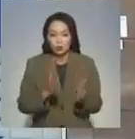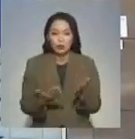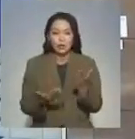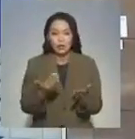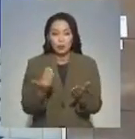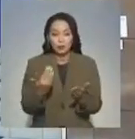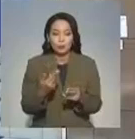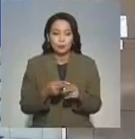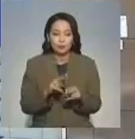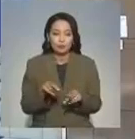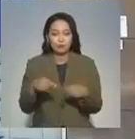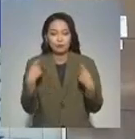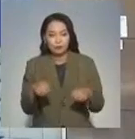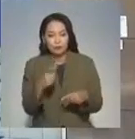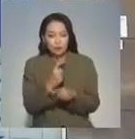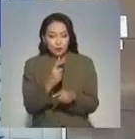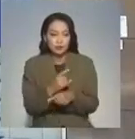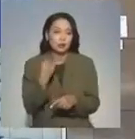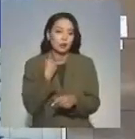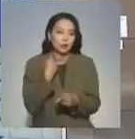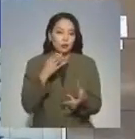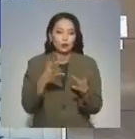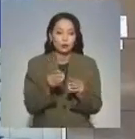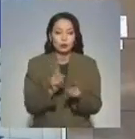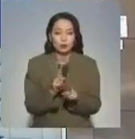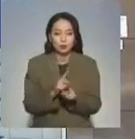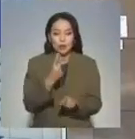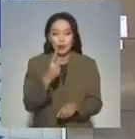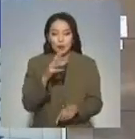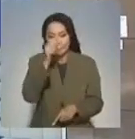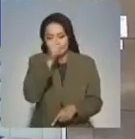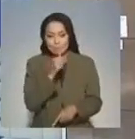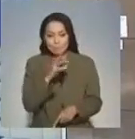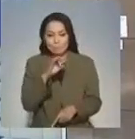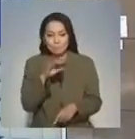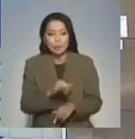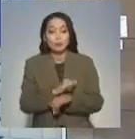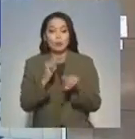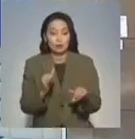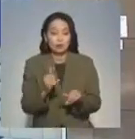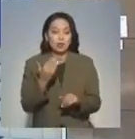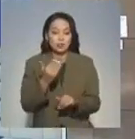болса, оны сатуға тыйым салады және қарыз көлемі 40 айлық есептік көрсеткіштен асса шетелге шығуға тыйым қойылады.